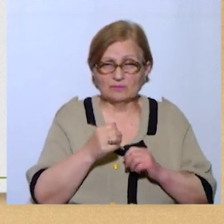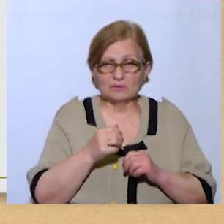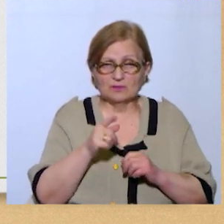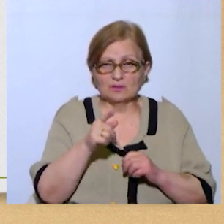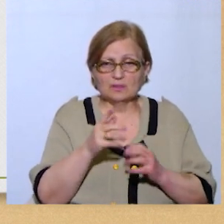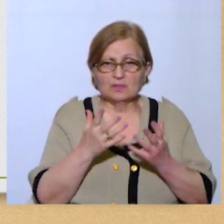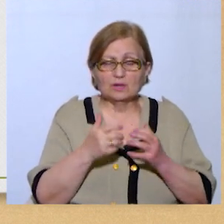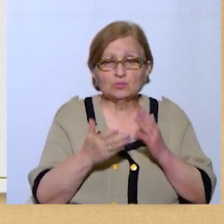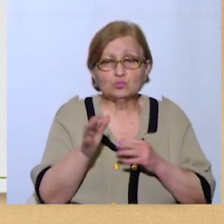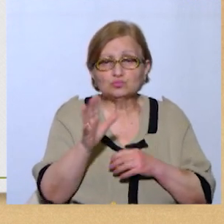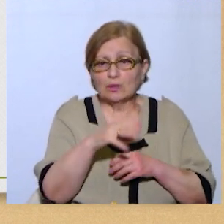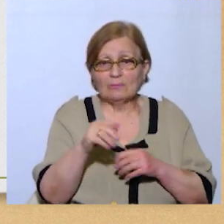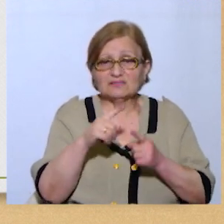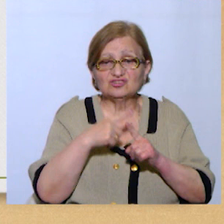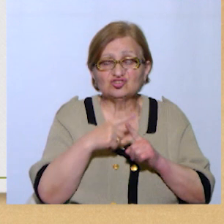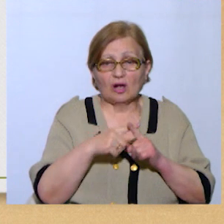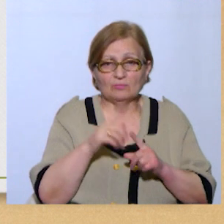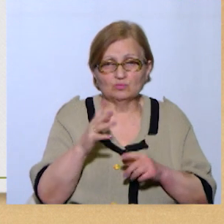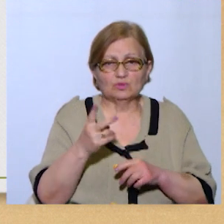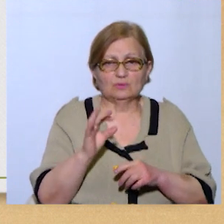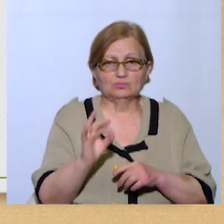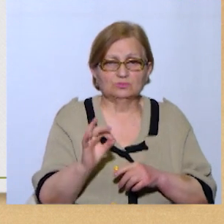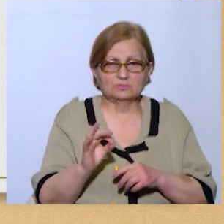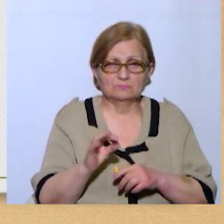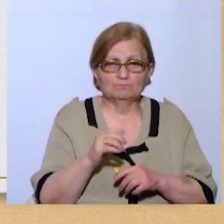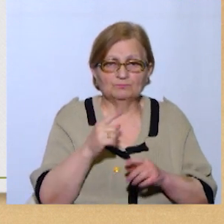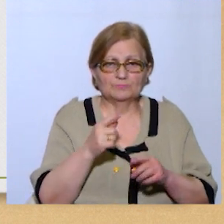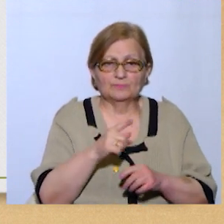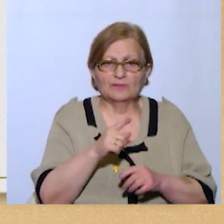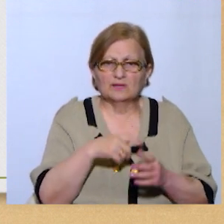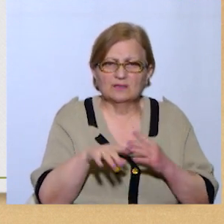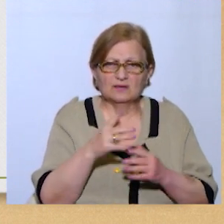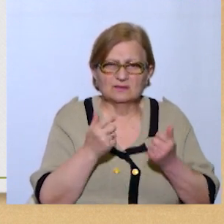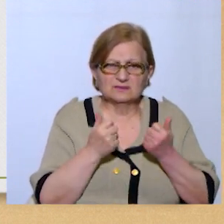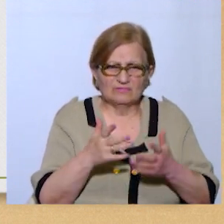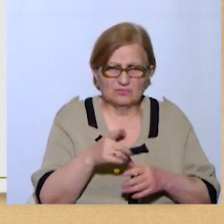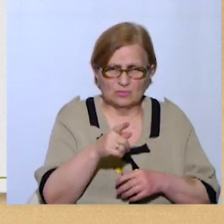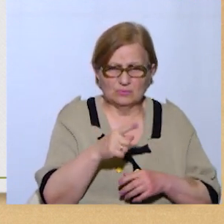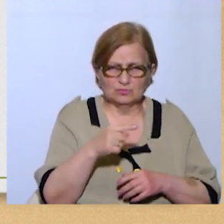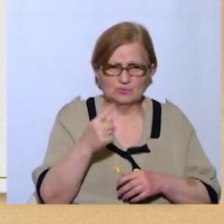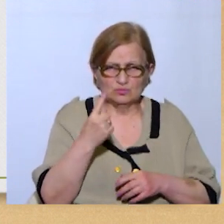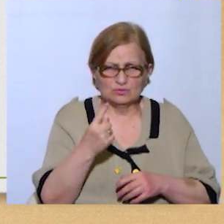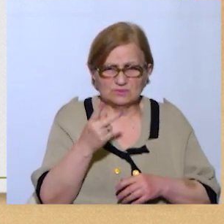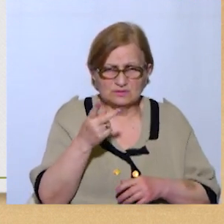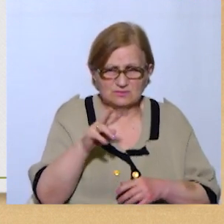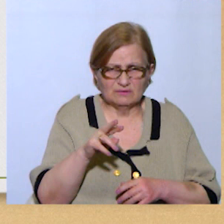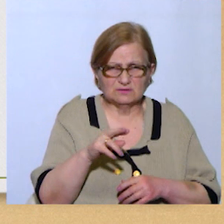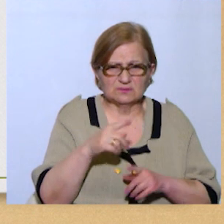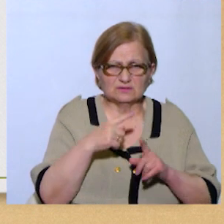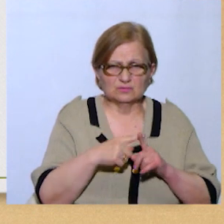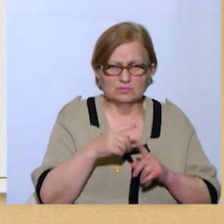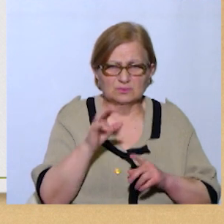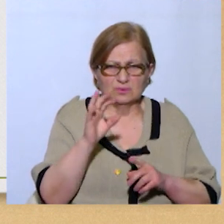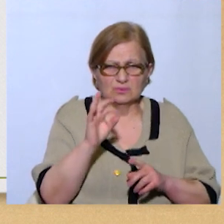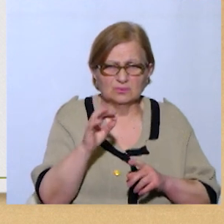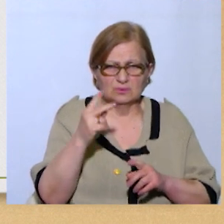მონაცემების ჯამი 0-ის ტოლი უნდა იყოს. დავითვალოთ მინუს 1-ის 0-ისა და 1-ის კვადრატების საშუალო, ანუ მათი კვადრატების